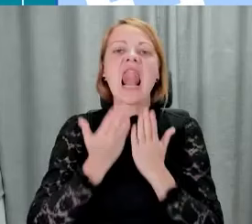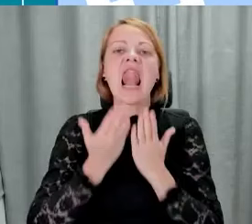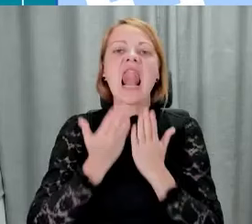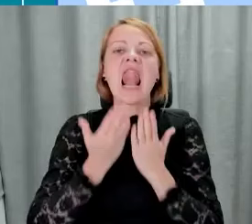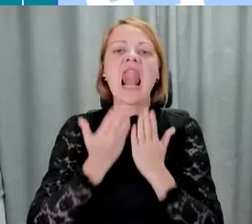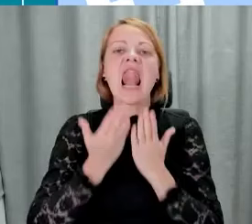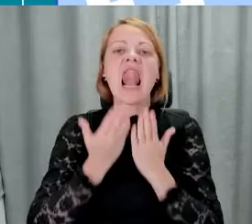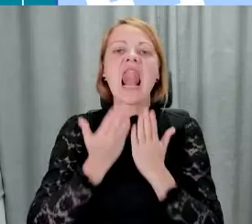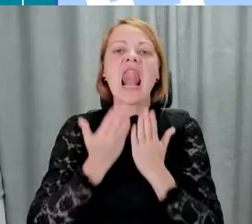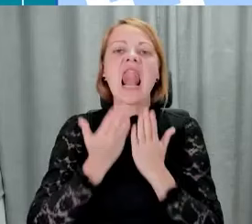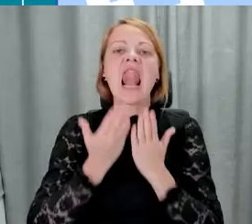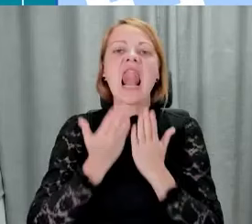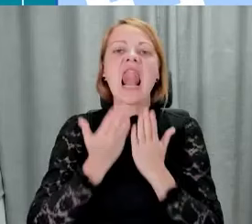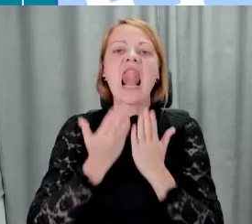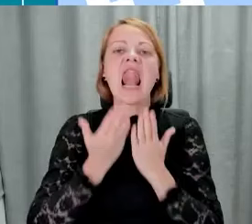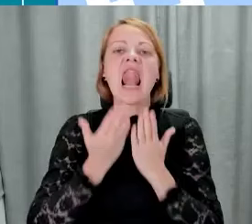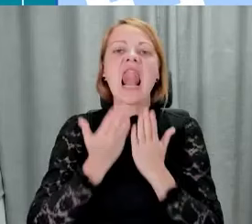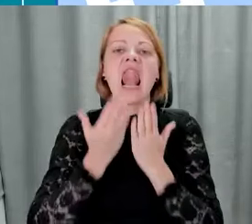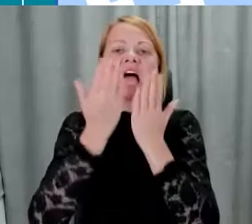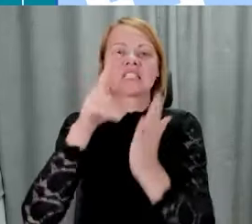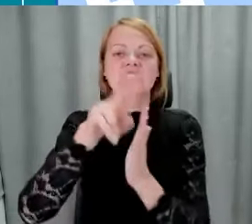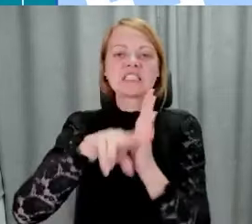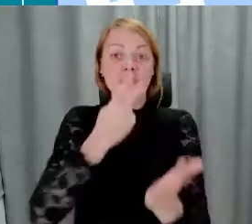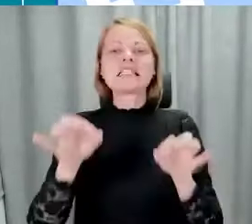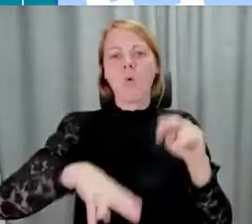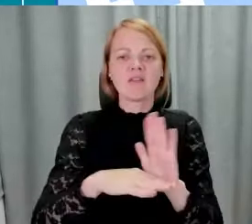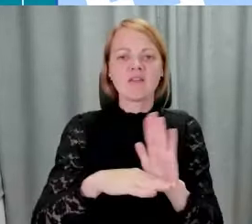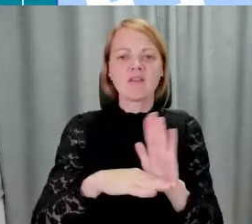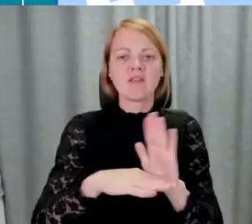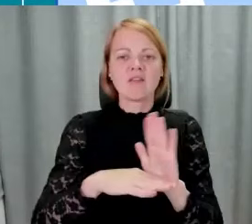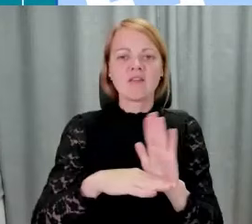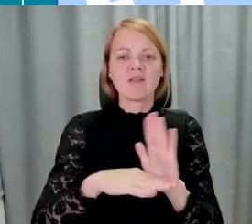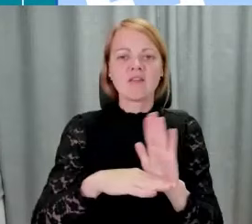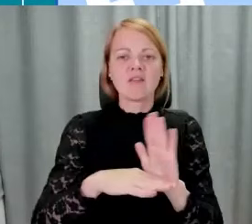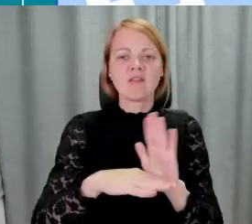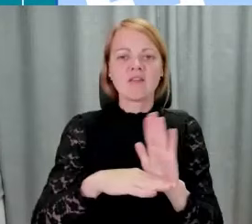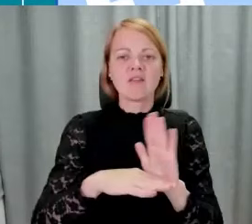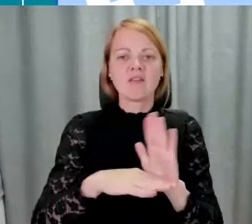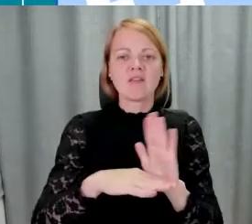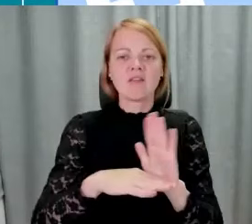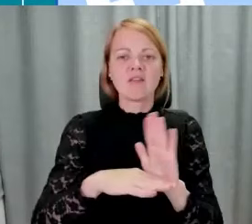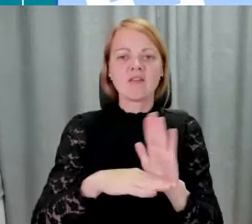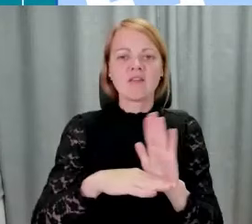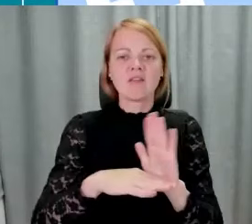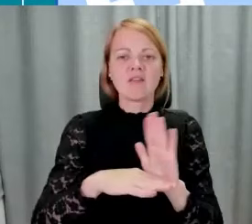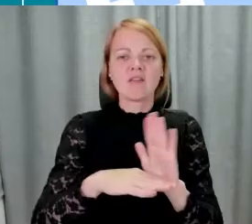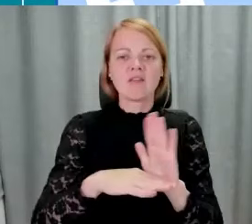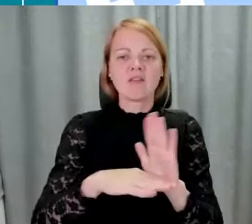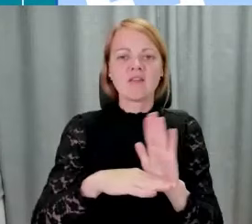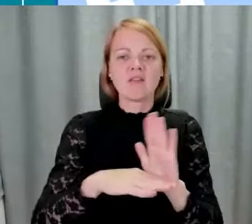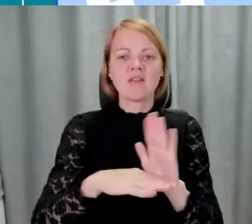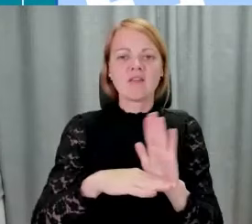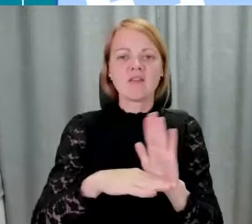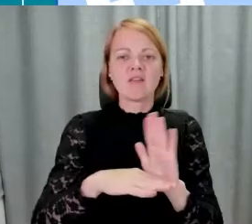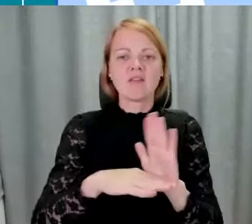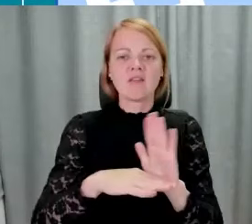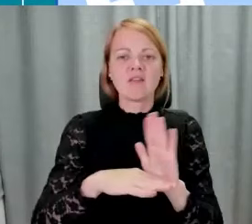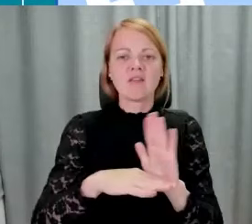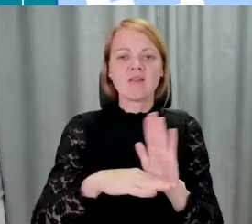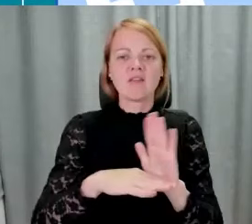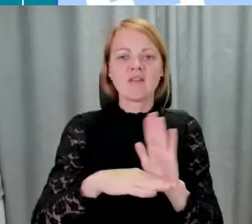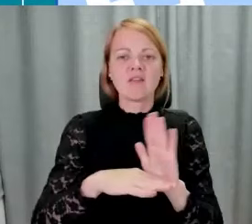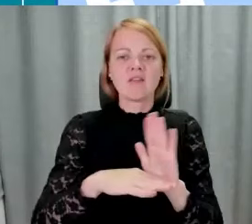pieņemsim, ņēmis vērākot aizsardzības līmeni, ko Saima, pieņemsim, paredzējusi, vai mēs esam rēķinājušies ar kaut kādiem noteiktiem